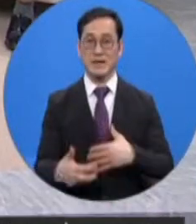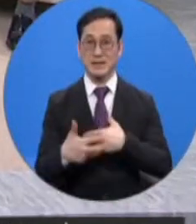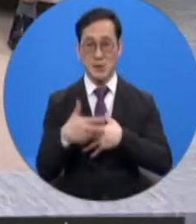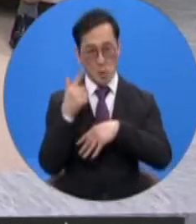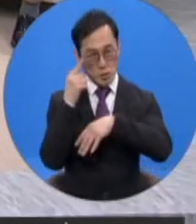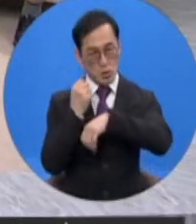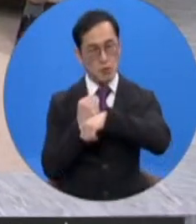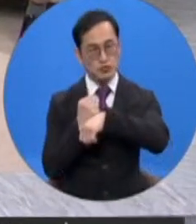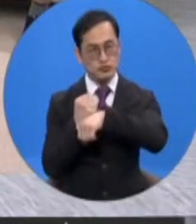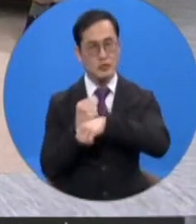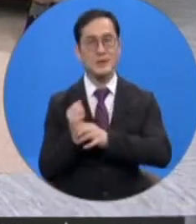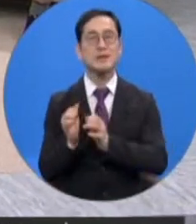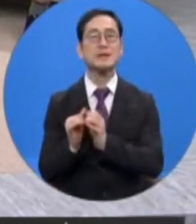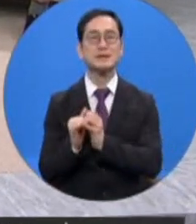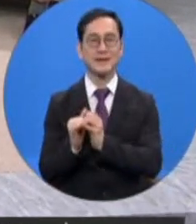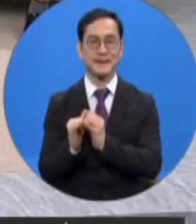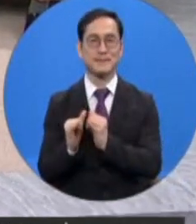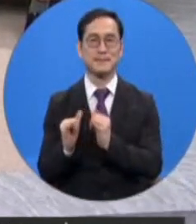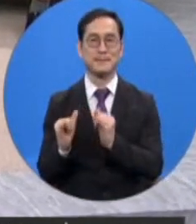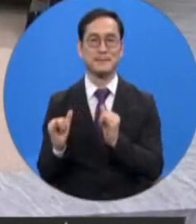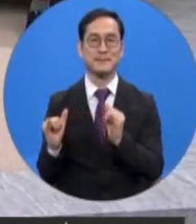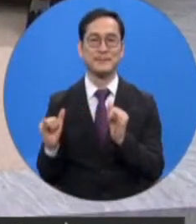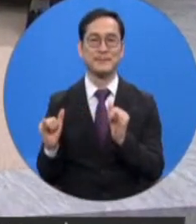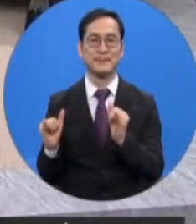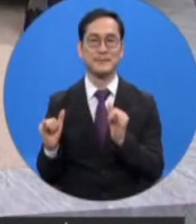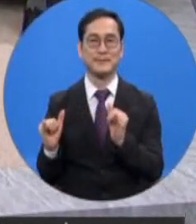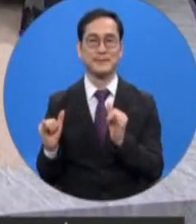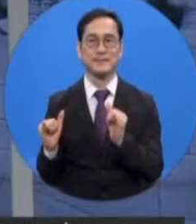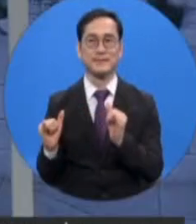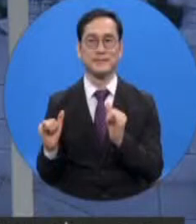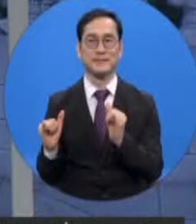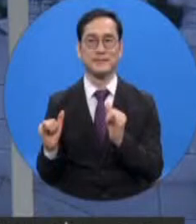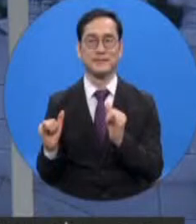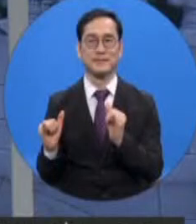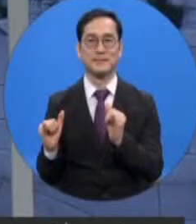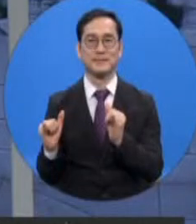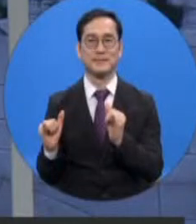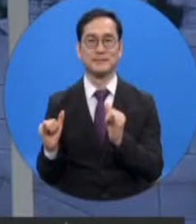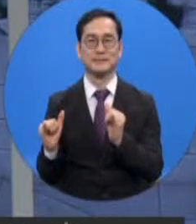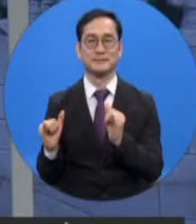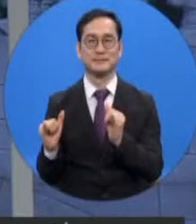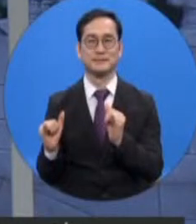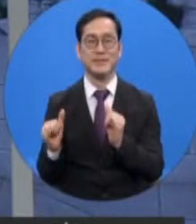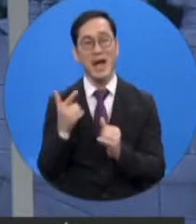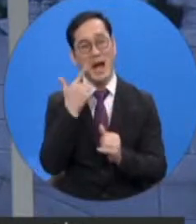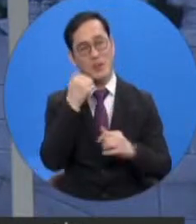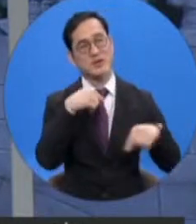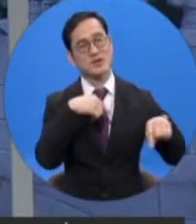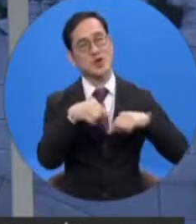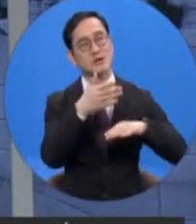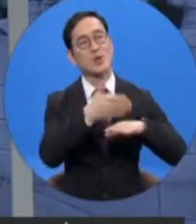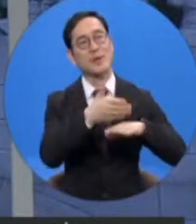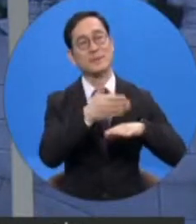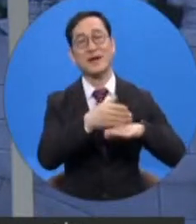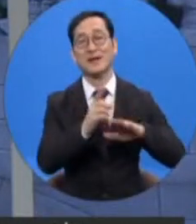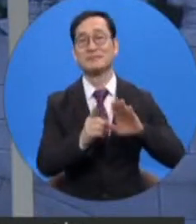의료연구진이죠. 의료연구진. 그렇죠? 의료분야 연구진. 아버지가 정치해줘서 감사하다라는 인터뷰를